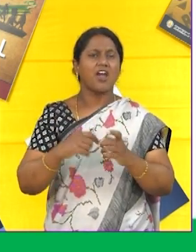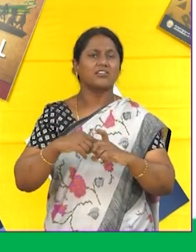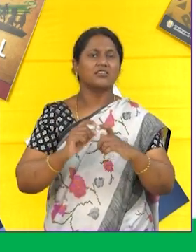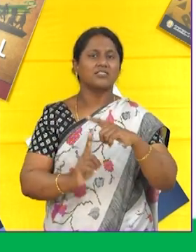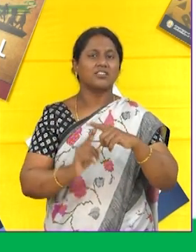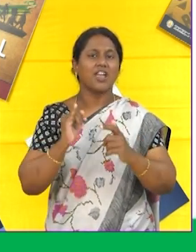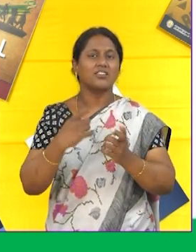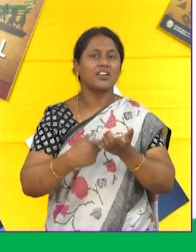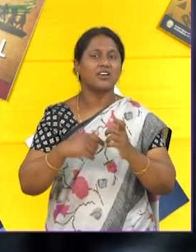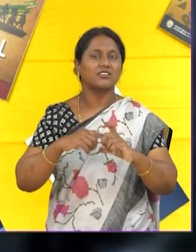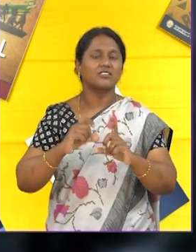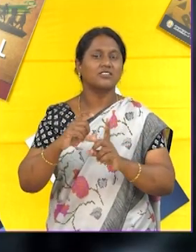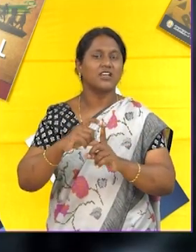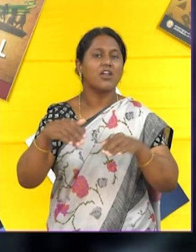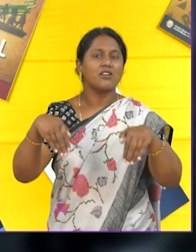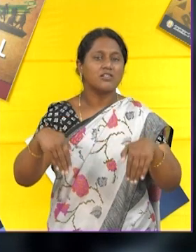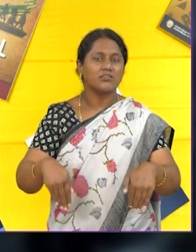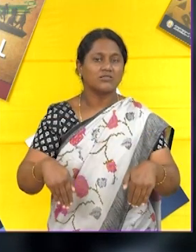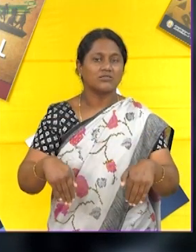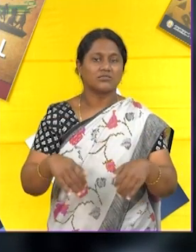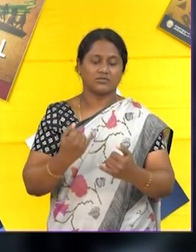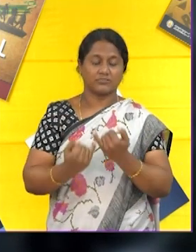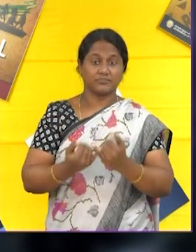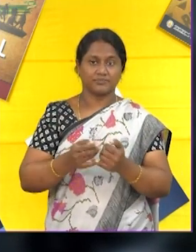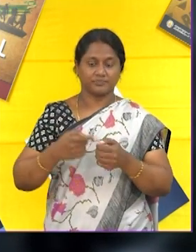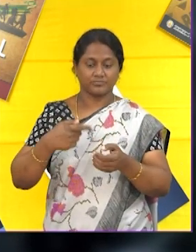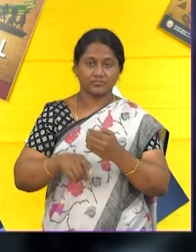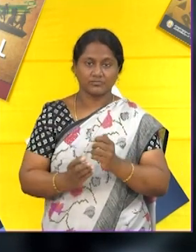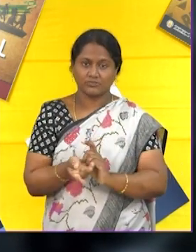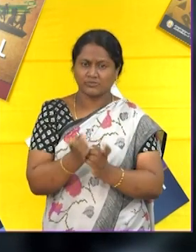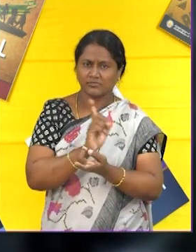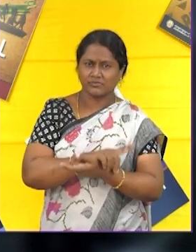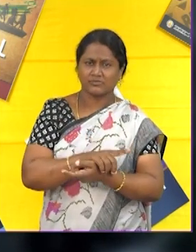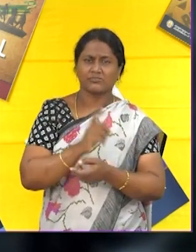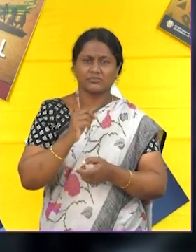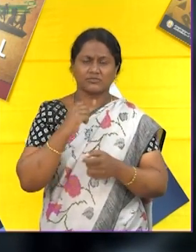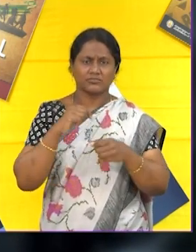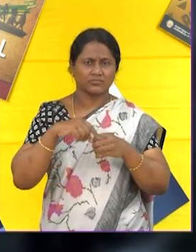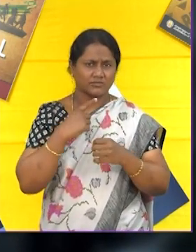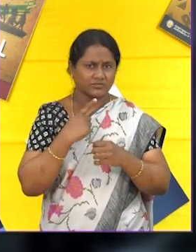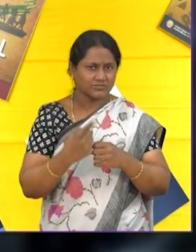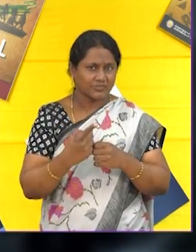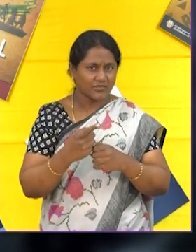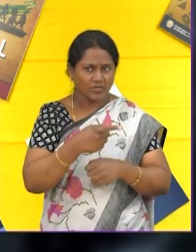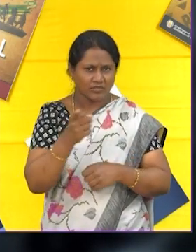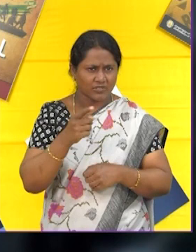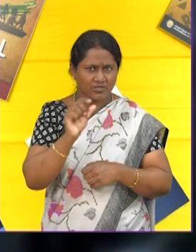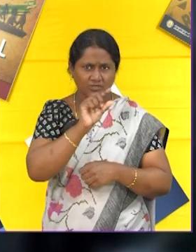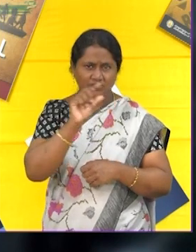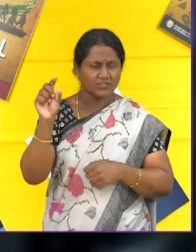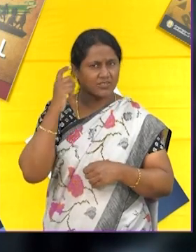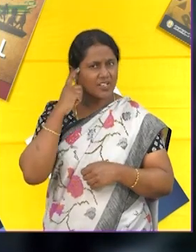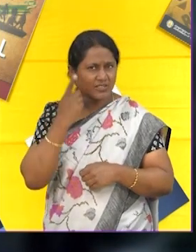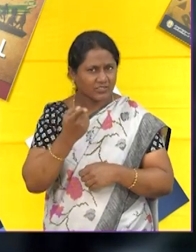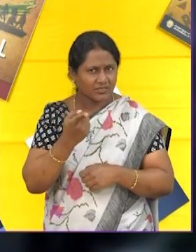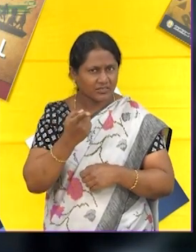itself. ஓய்வு பெற்ற. டெக்ஸ்ட்டில் போகிறதுக்கு முன்னாடி I would like to ask you one thing. Can you guess anything from the title?